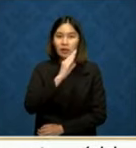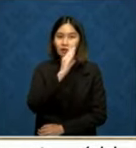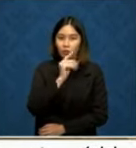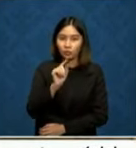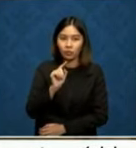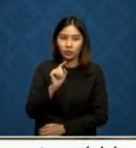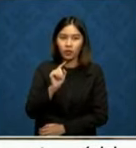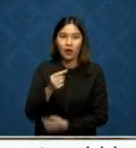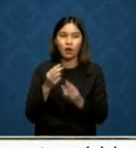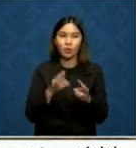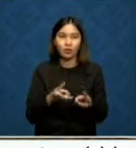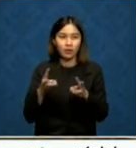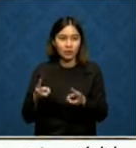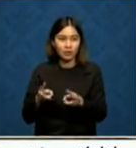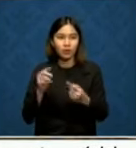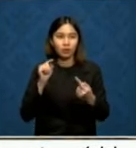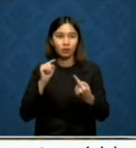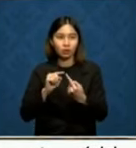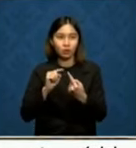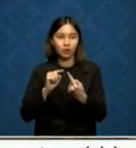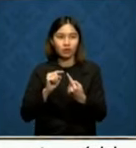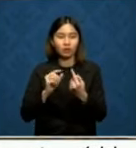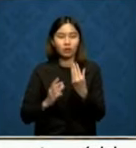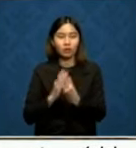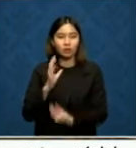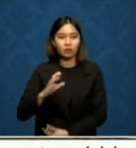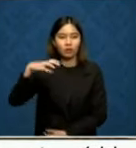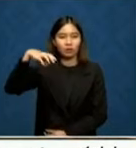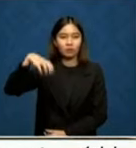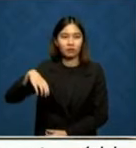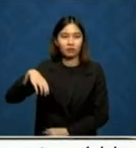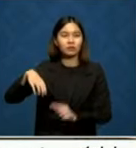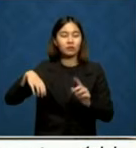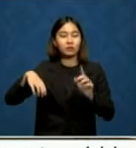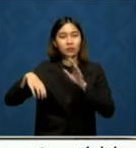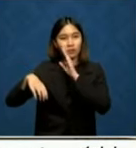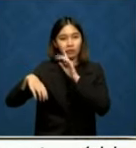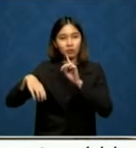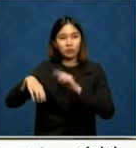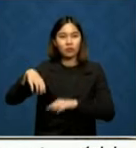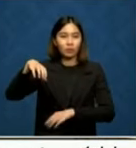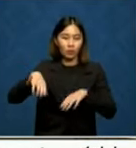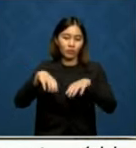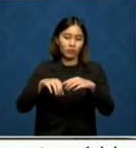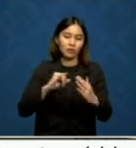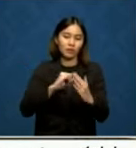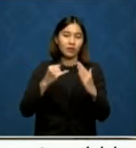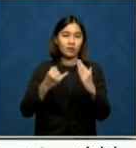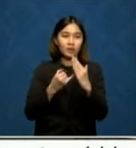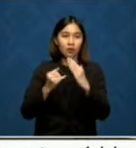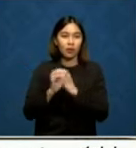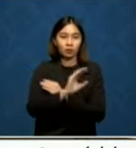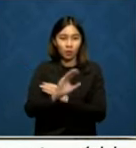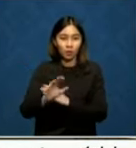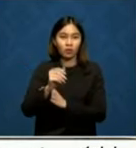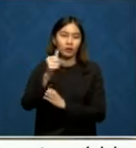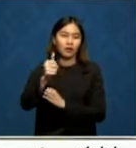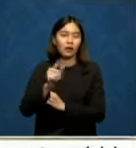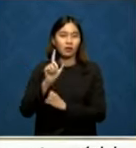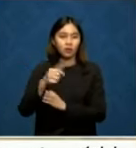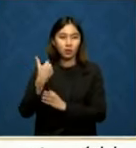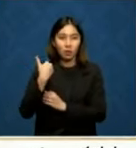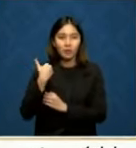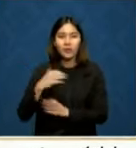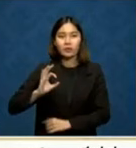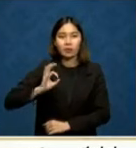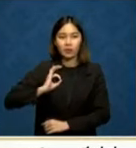ลักเกณของสภาารก่ผู้หอโกก็คือถ้าจะมหนวยงานประจำจงหวดได้ อย่างน้อยต้องมี